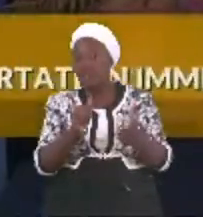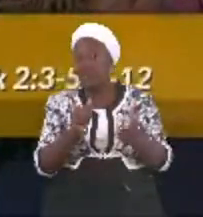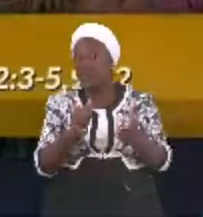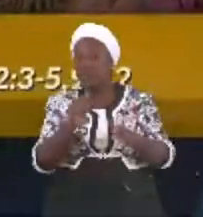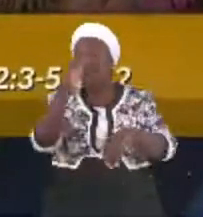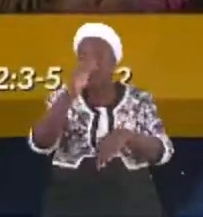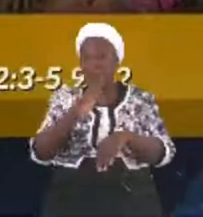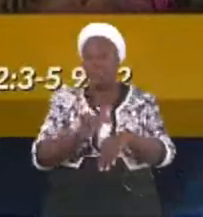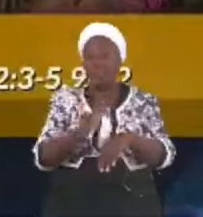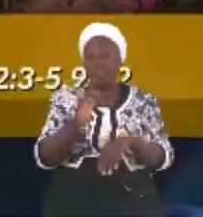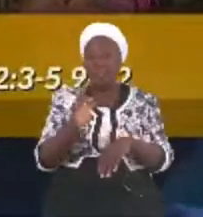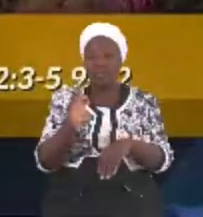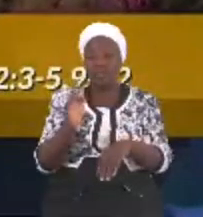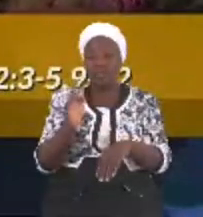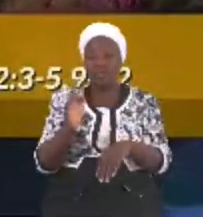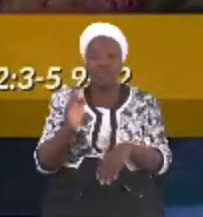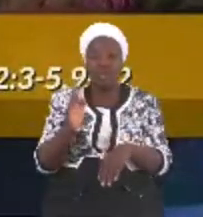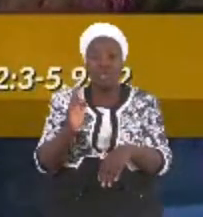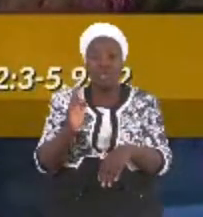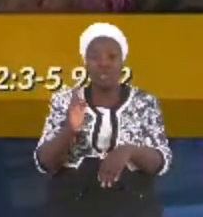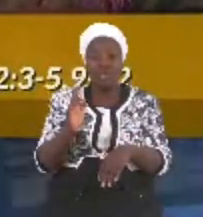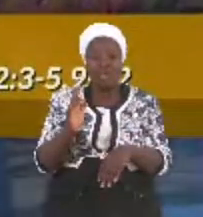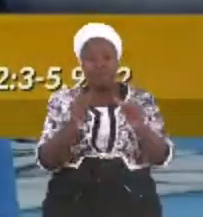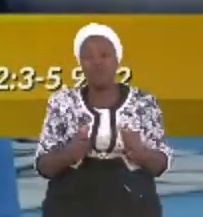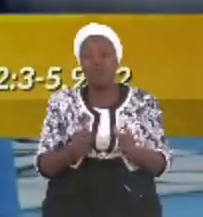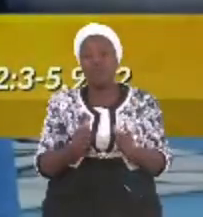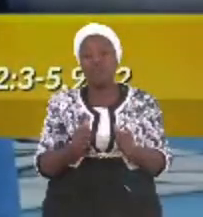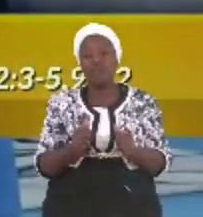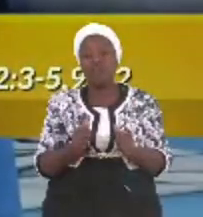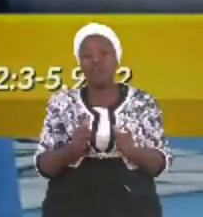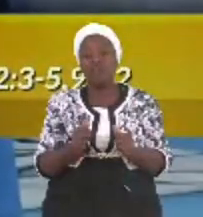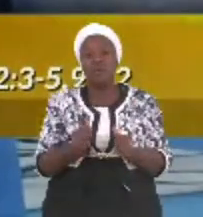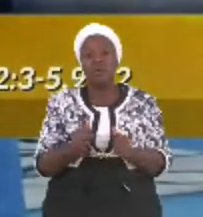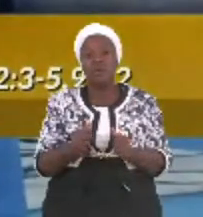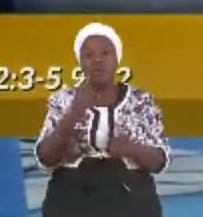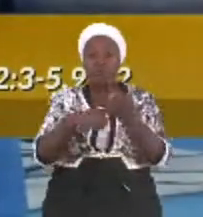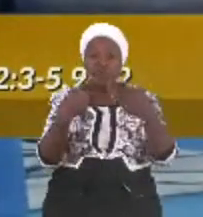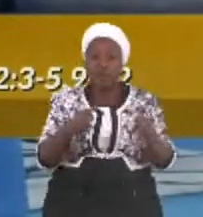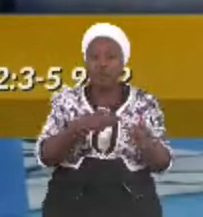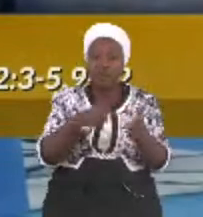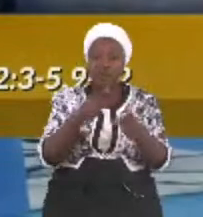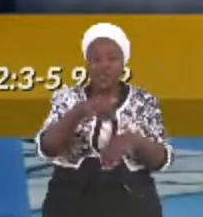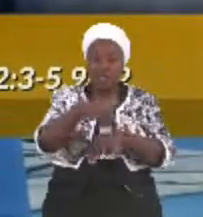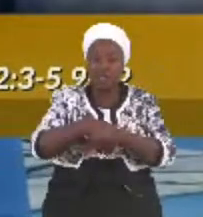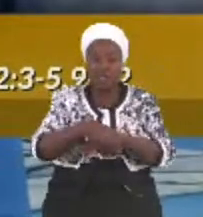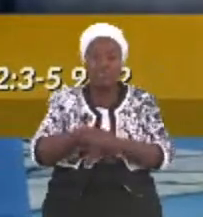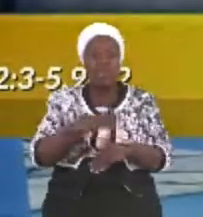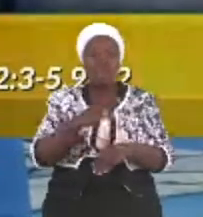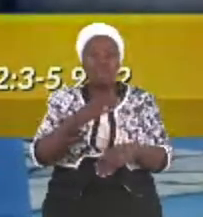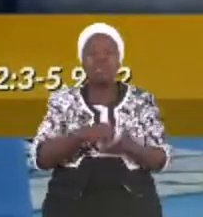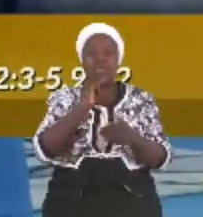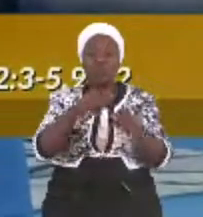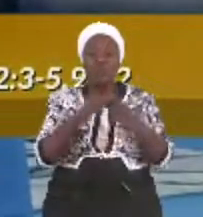L'impartition incroyable. Qu'est-ce qui va t'arriver ce soir? Incroyable. Il rendra l'impossible